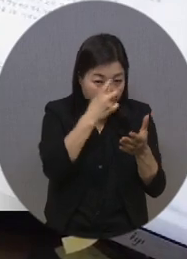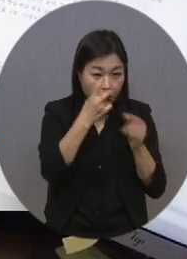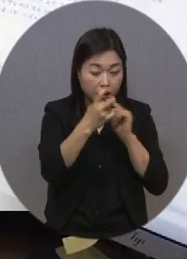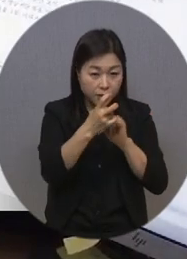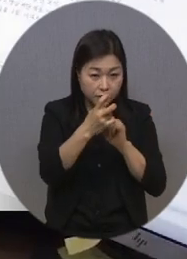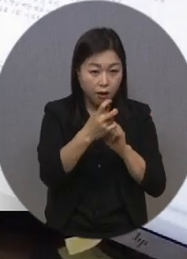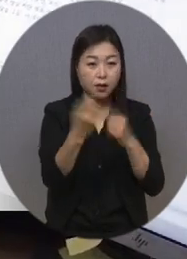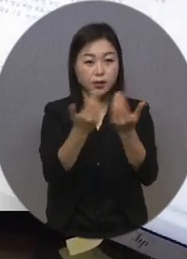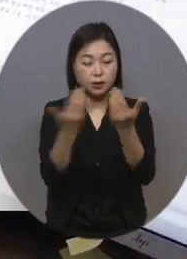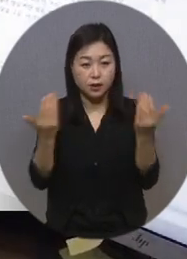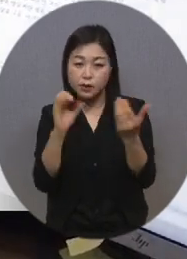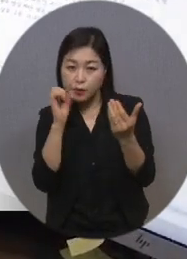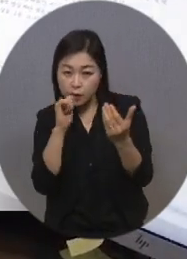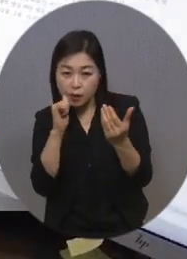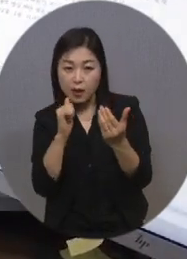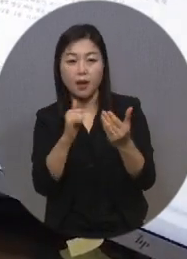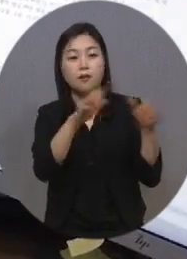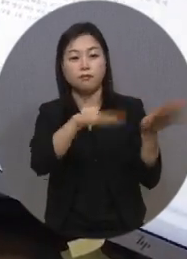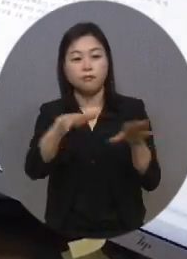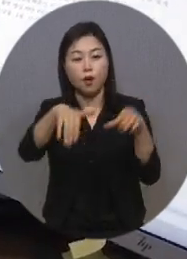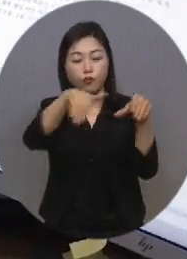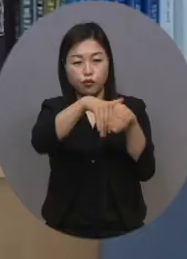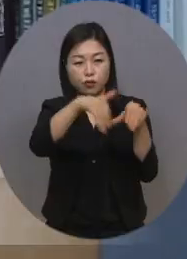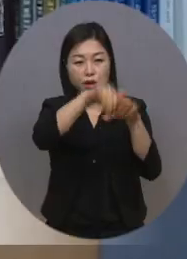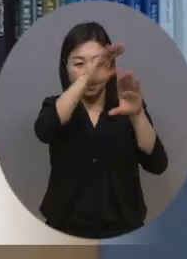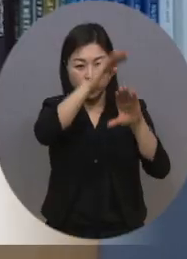기획까지 해양문화 전반을 담았습니다.